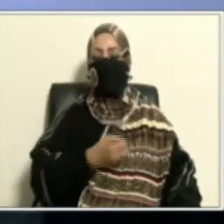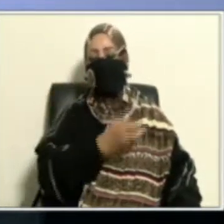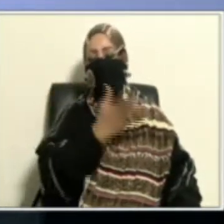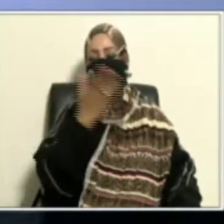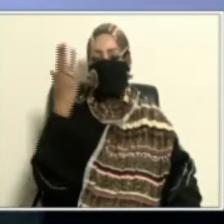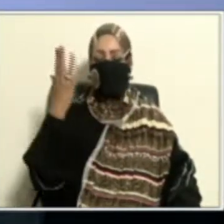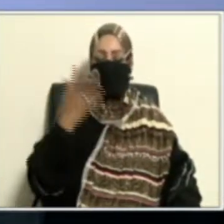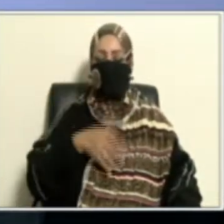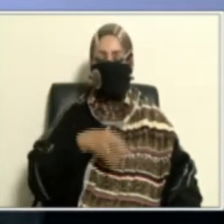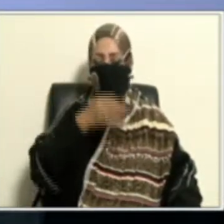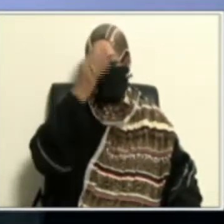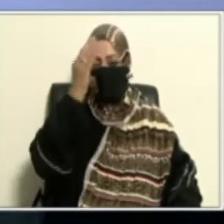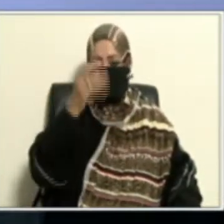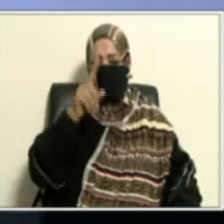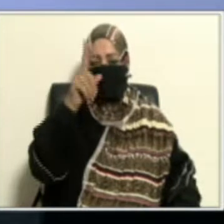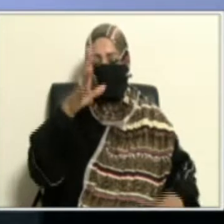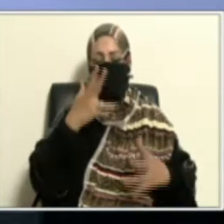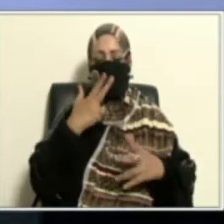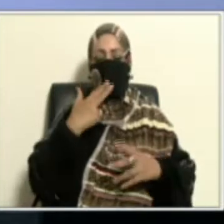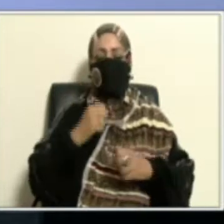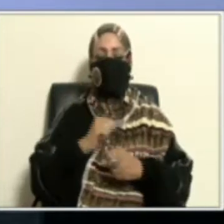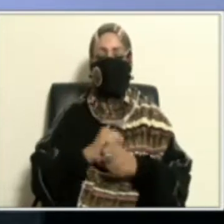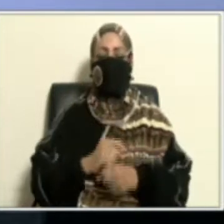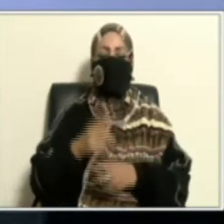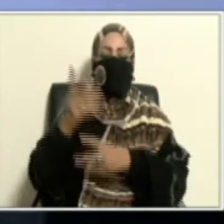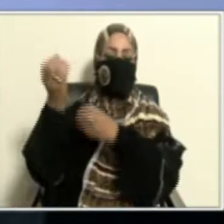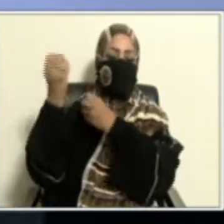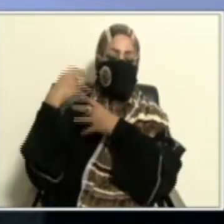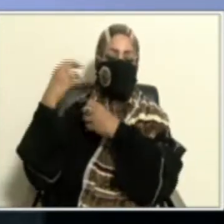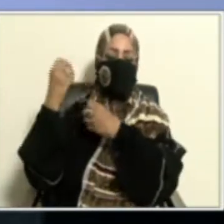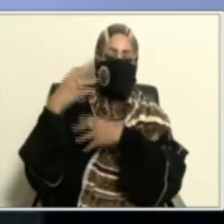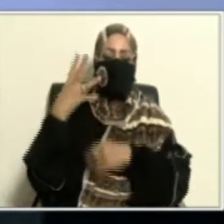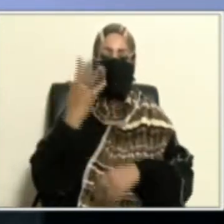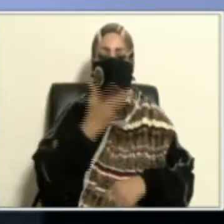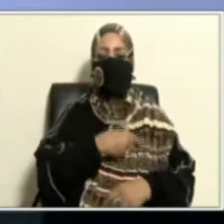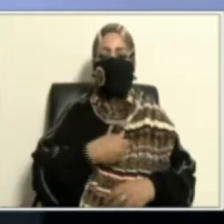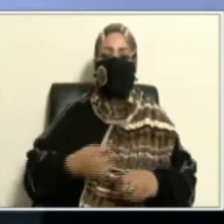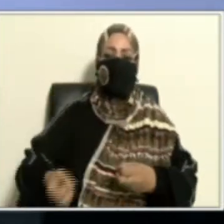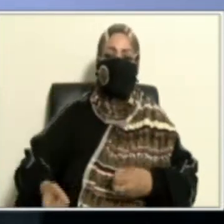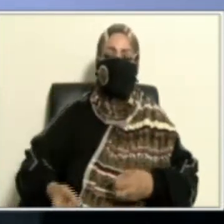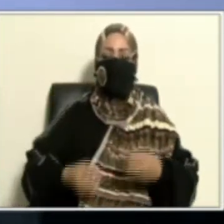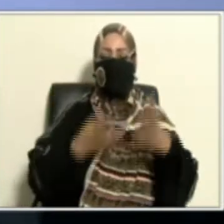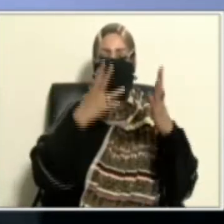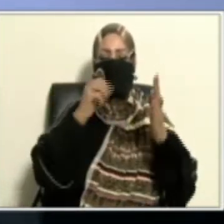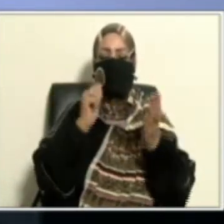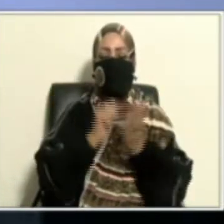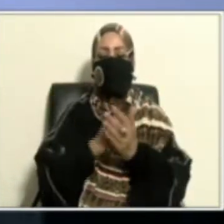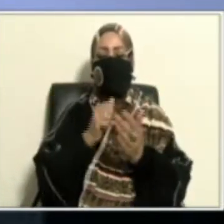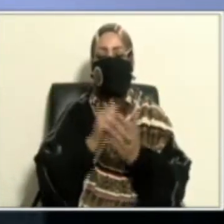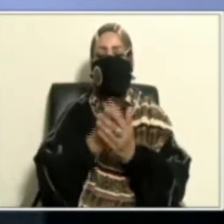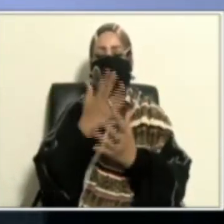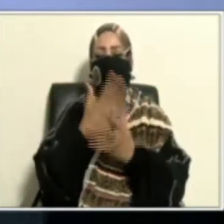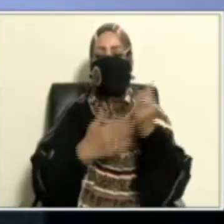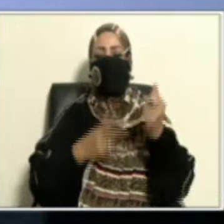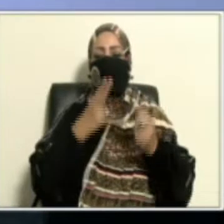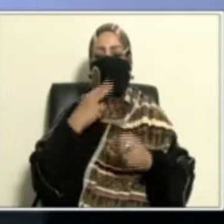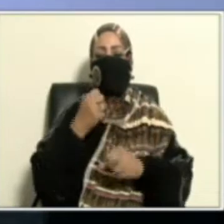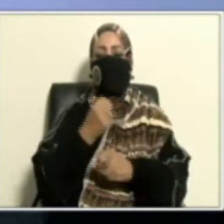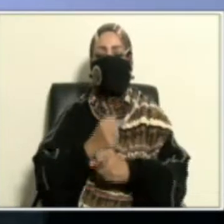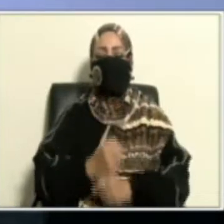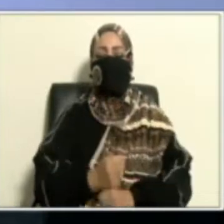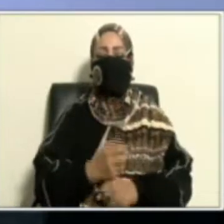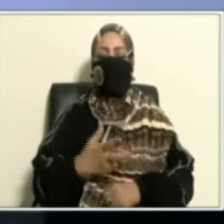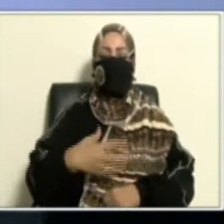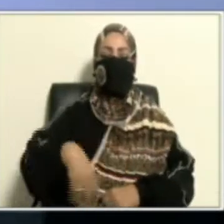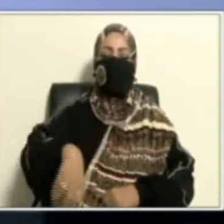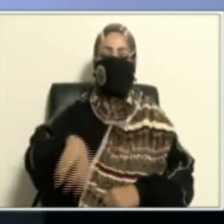يا رب يا رب وجميع وللاخوه العاملين في القناه ولكل الاخوه المشتركين والمتابعين. يا رب يا رب.